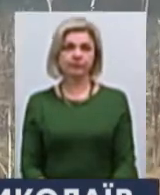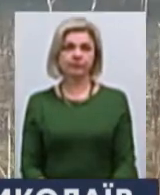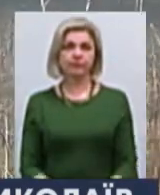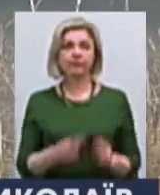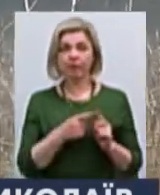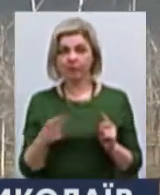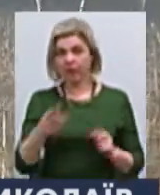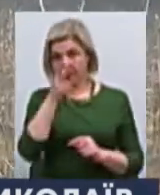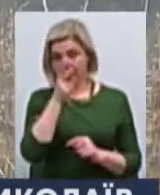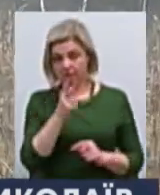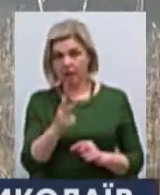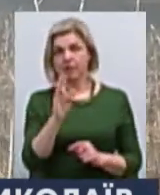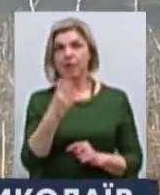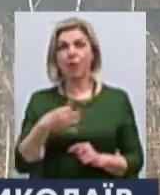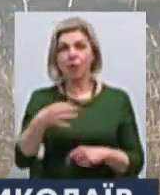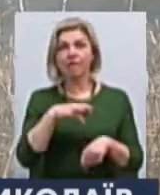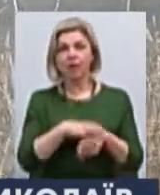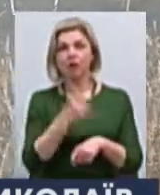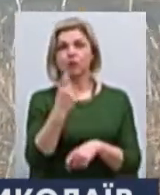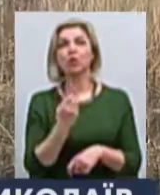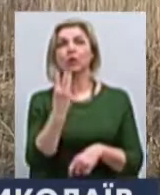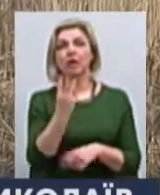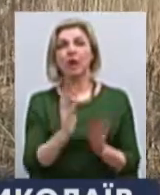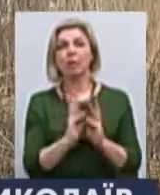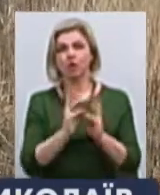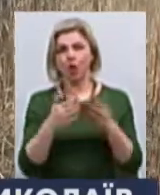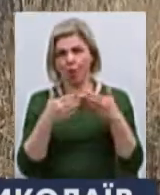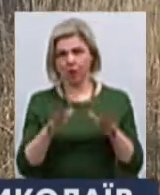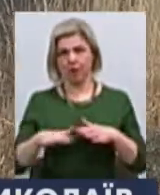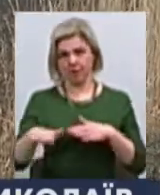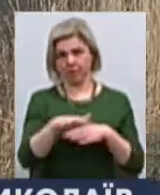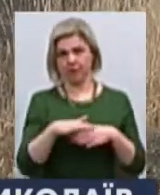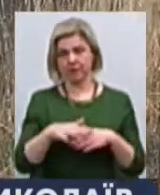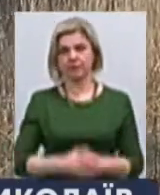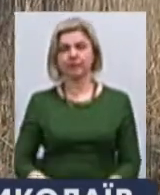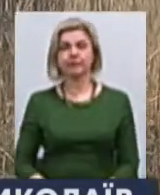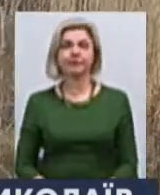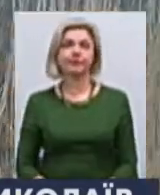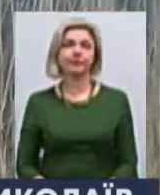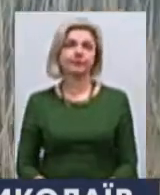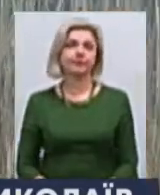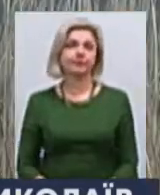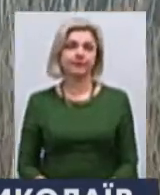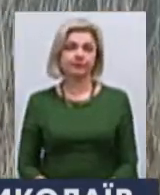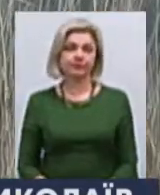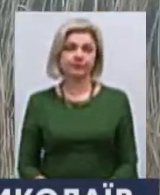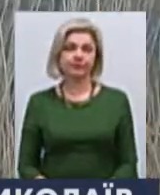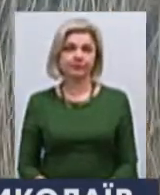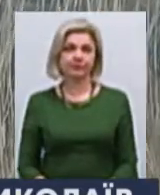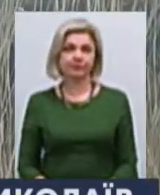Протягом кварталу на Миколаївщині зафіксовано 103 пожежі на відкритій місцевості. Валентина Гурова, телевізійні новини